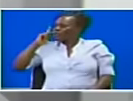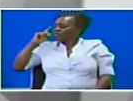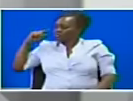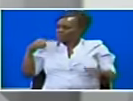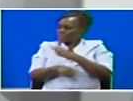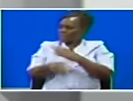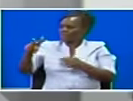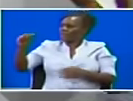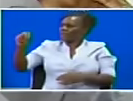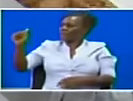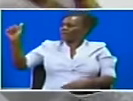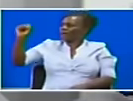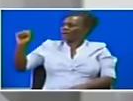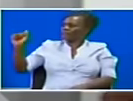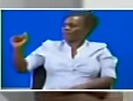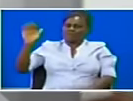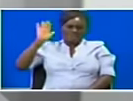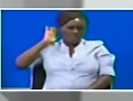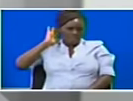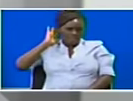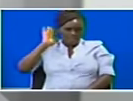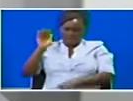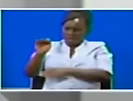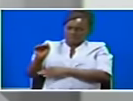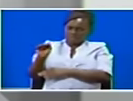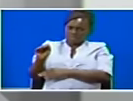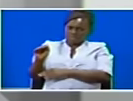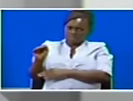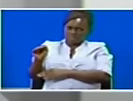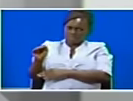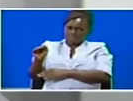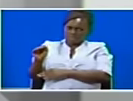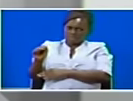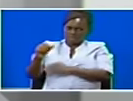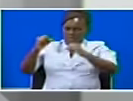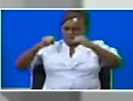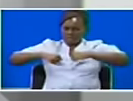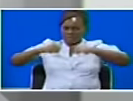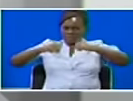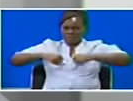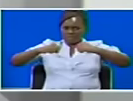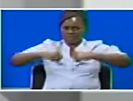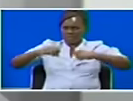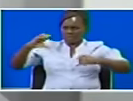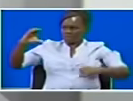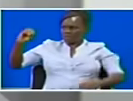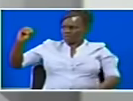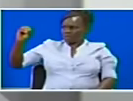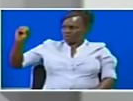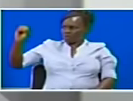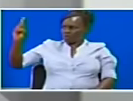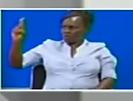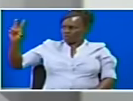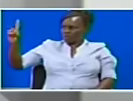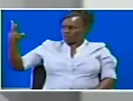haendi mahali popote. Sikiliza, umeuliza jambo kuhusu makubaliano ya CORD mwaka wa